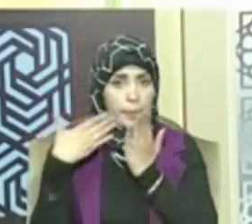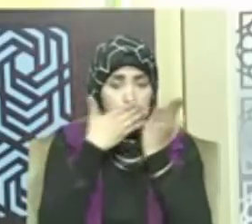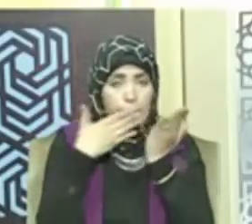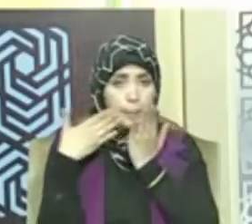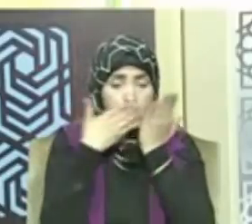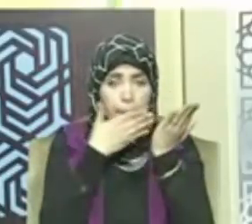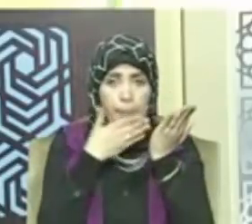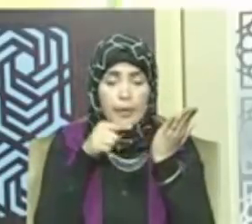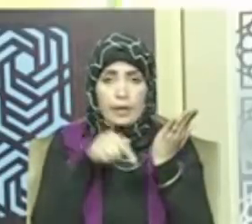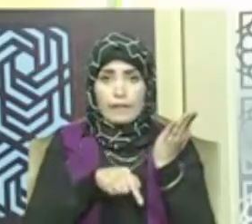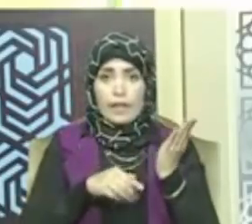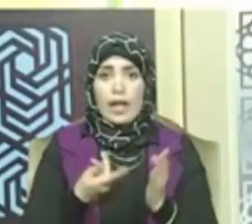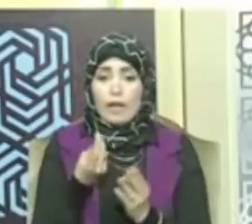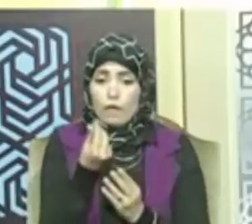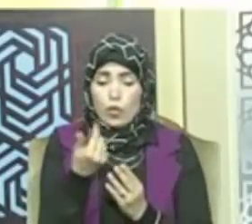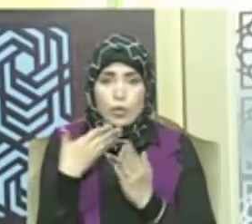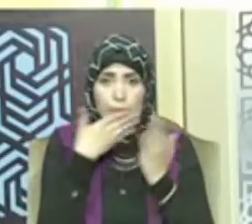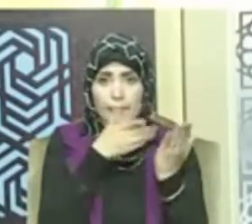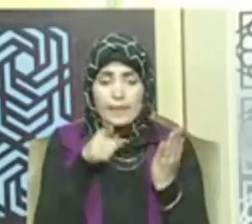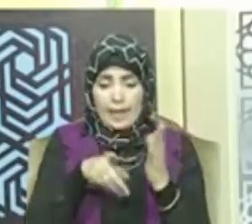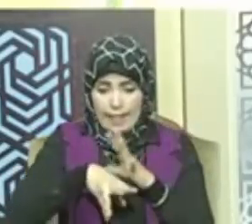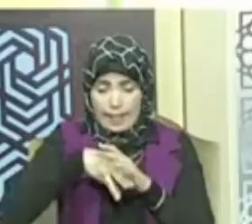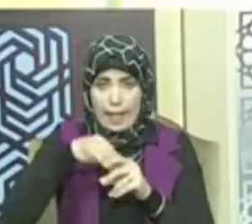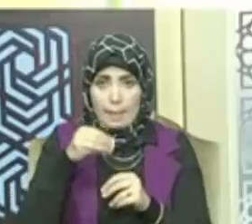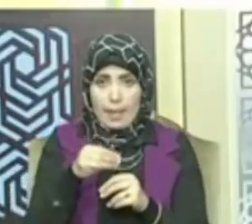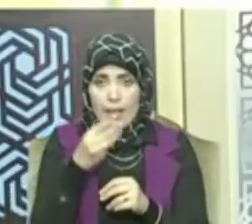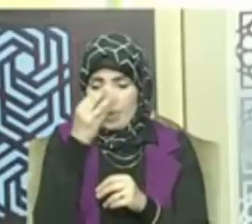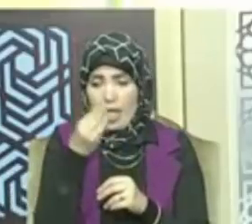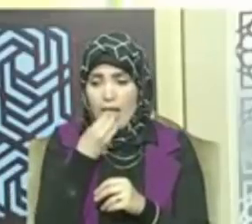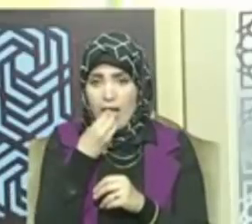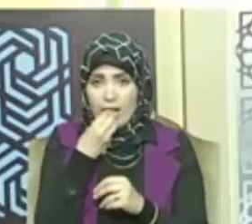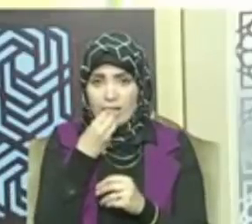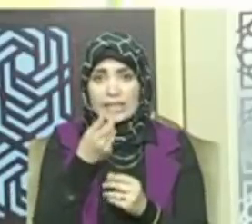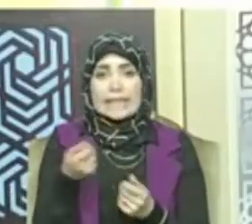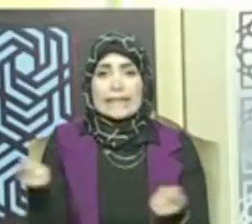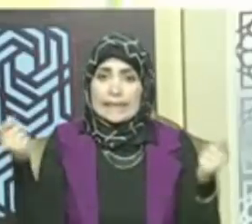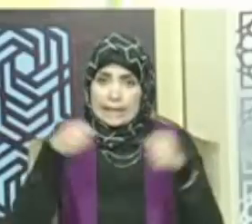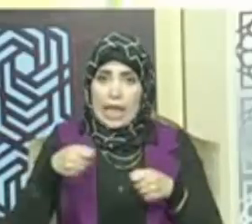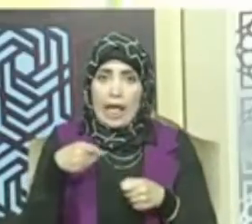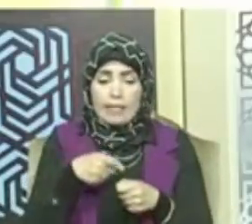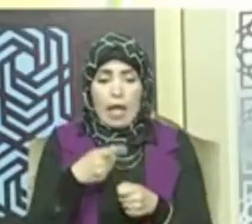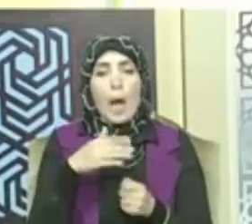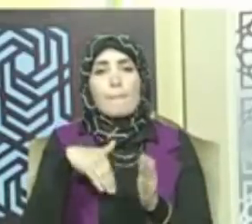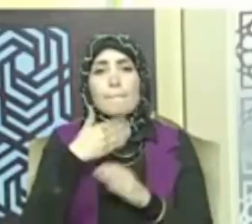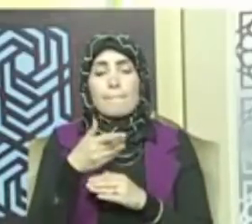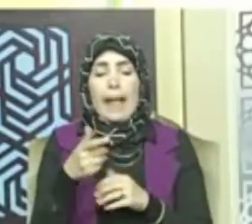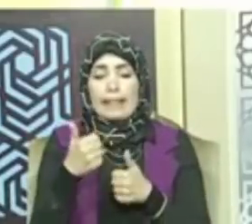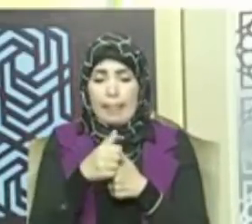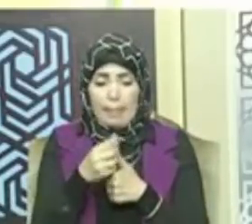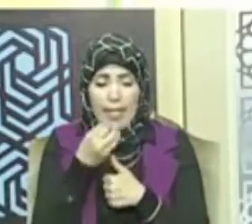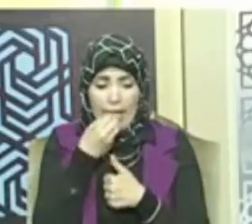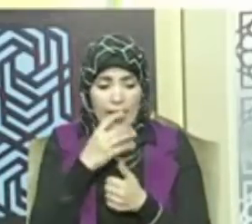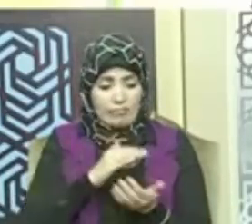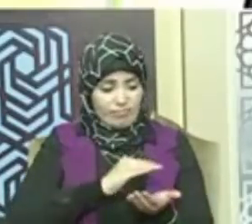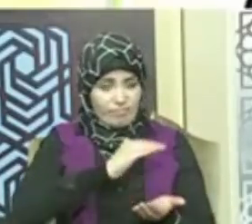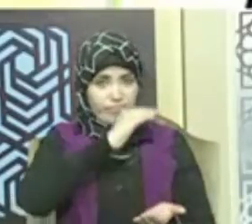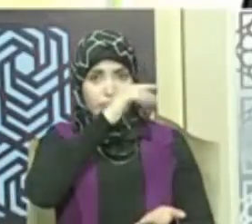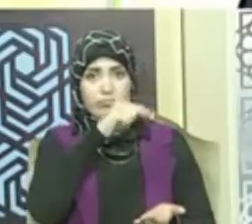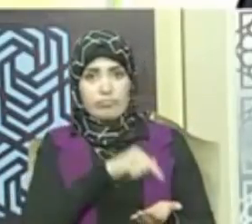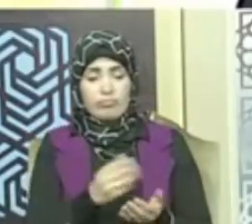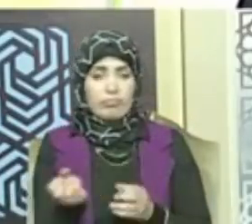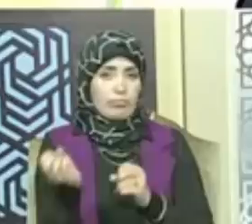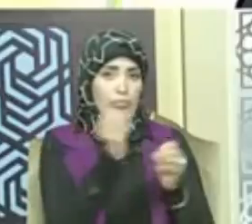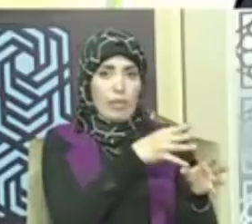والتبذير أن تصنع ما لا تأكل ثم تلقي به بعد ذلك في